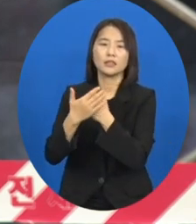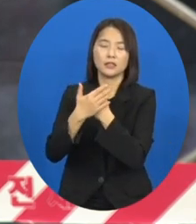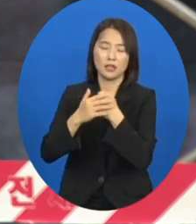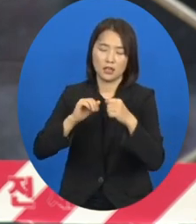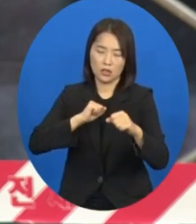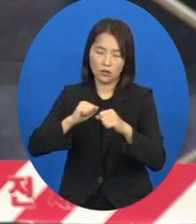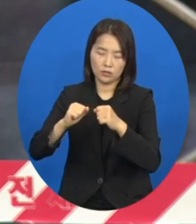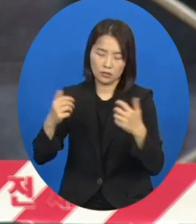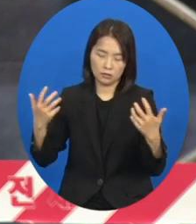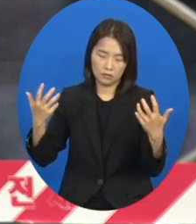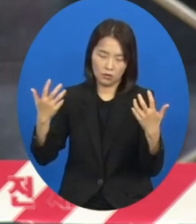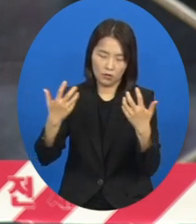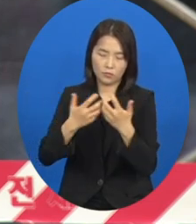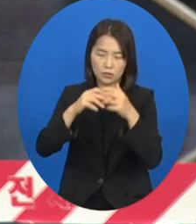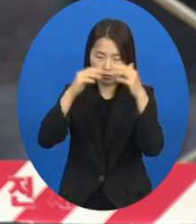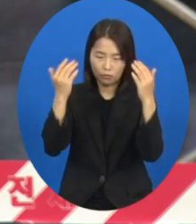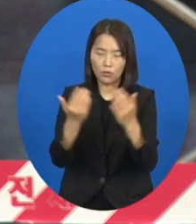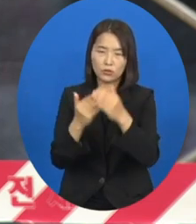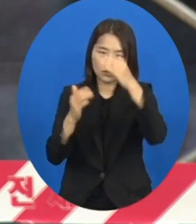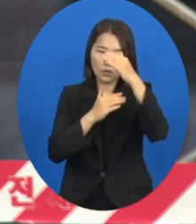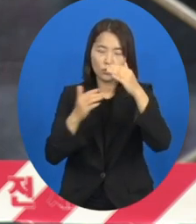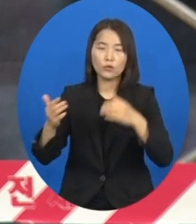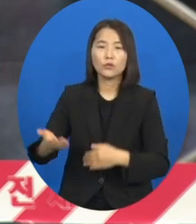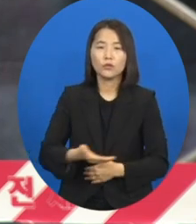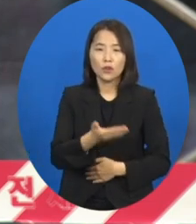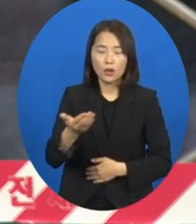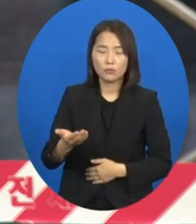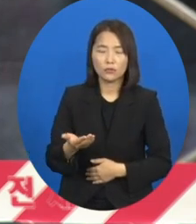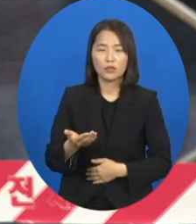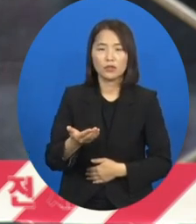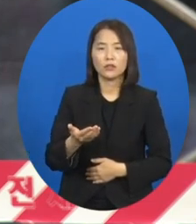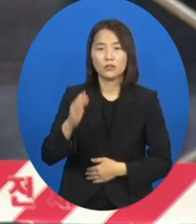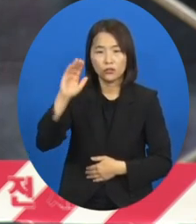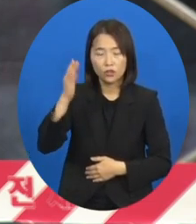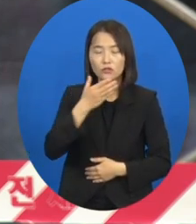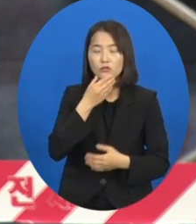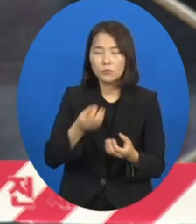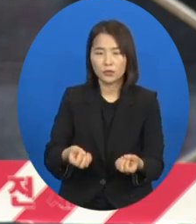넘치는 그런 모든 성도님들 되시게 되기를 축복합니다. 지난주에